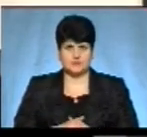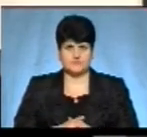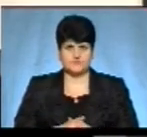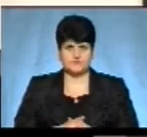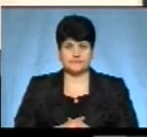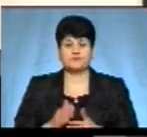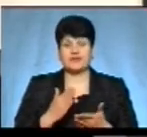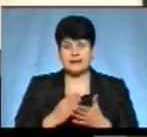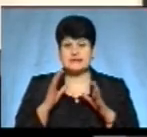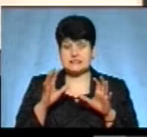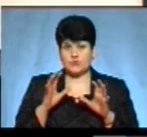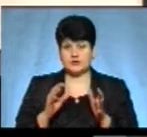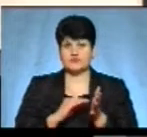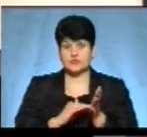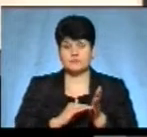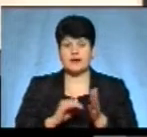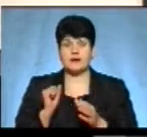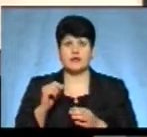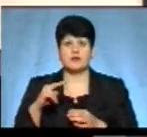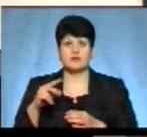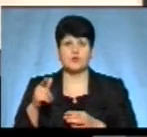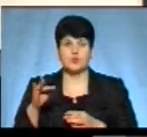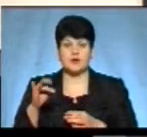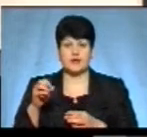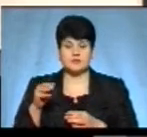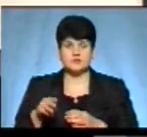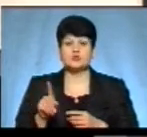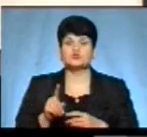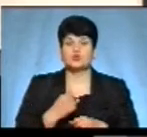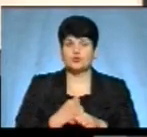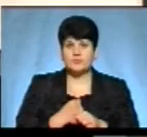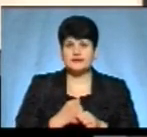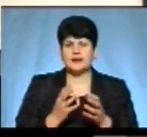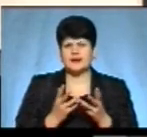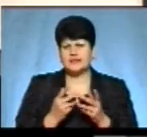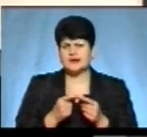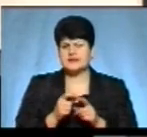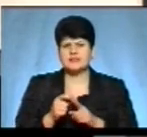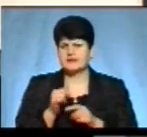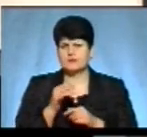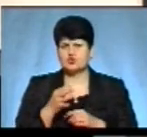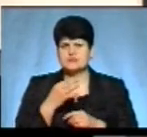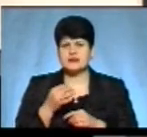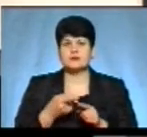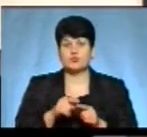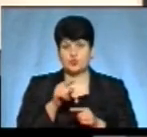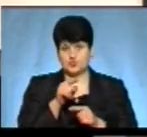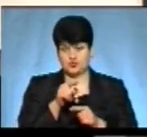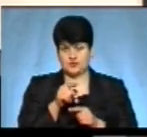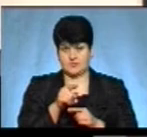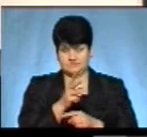є законодавчо виписаний алгоритм, що робити, але кілька слів не можу не сказати про цей сюжет, тому